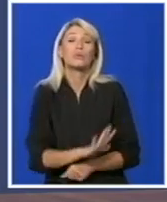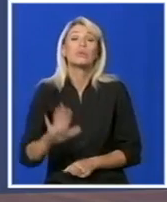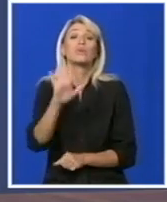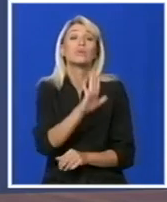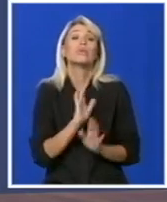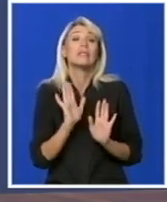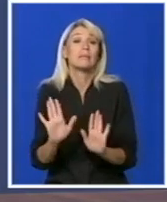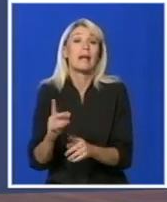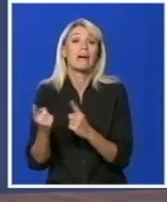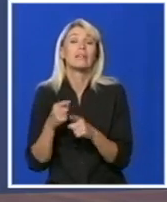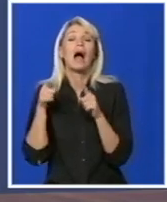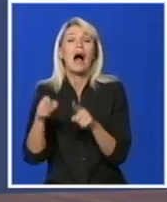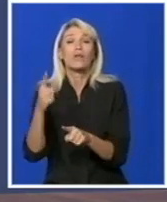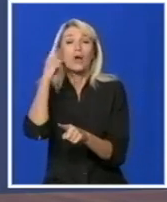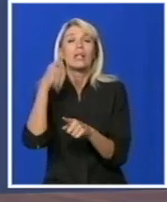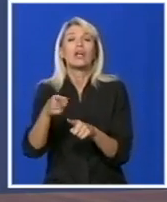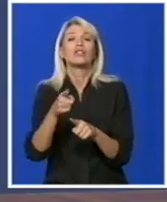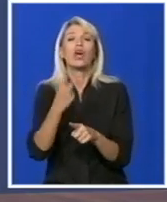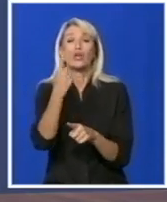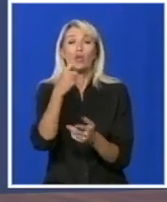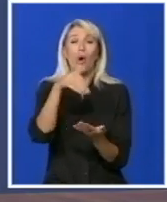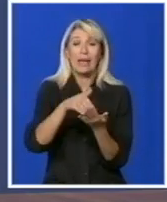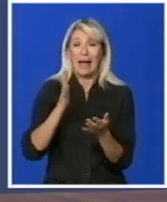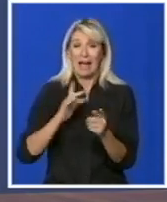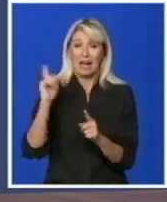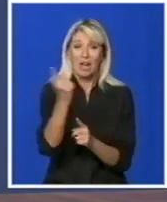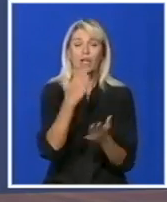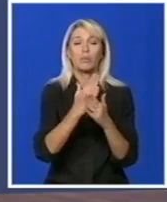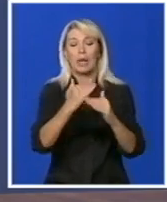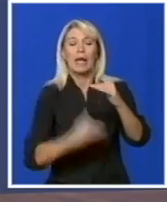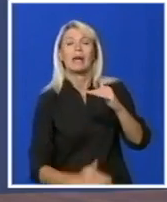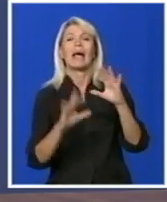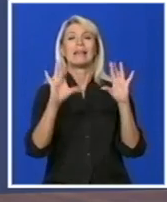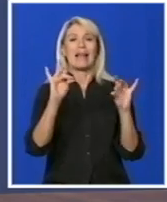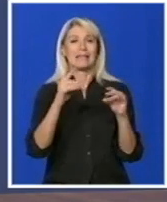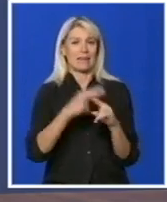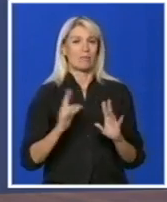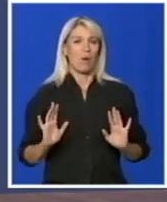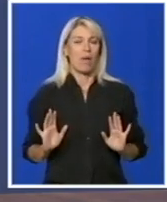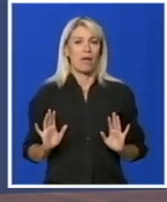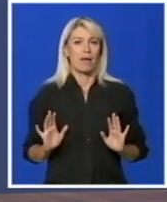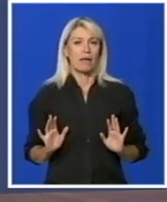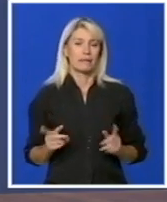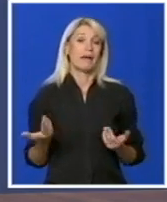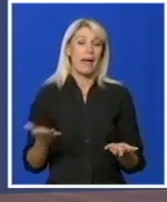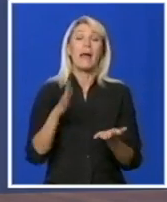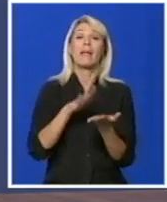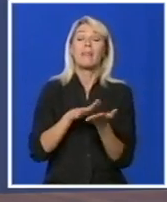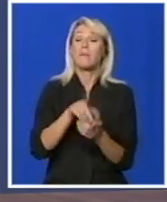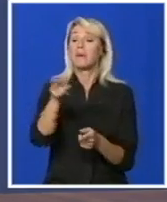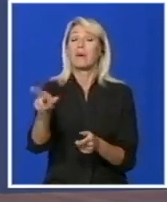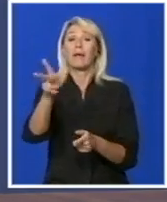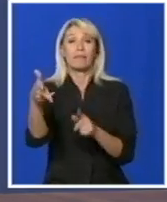to bolje, a to je ona ispod 10. I primjer radi, ja ću vam reći da na primjer u toj zoni se